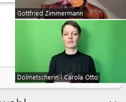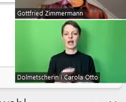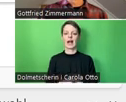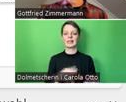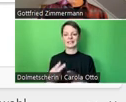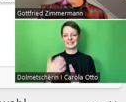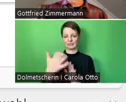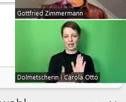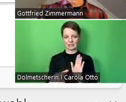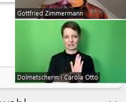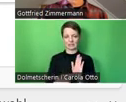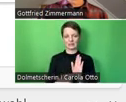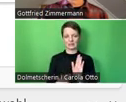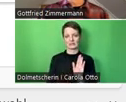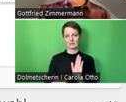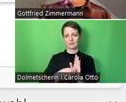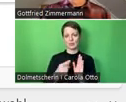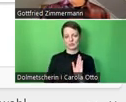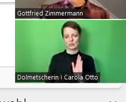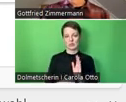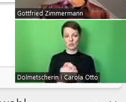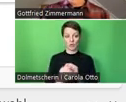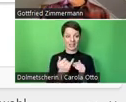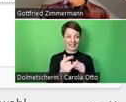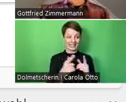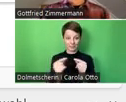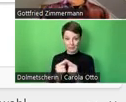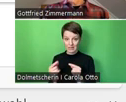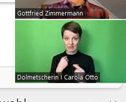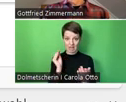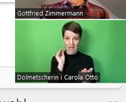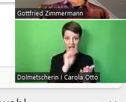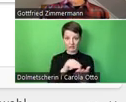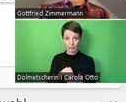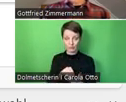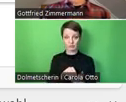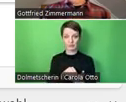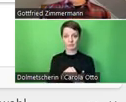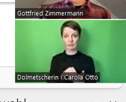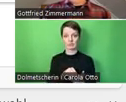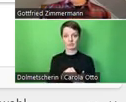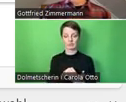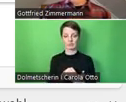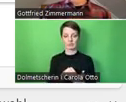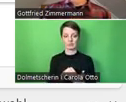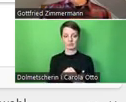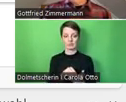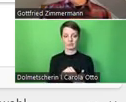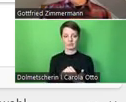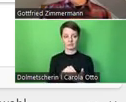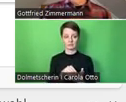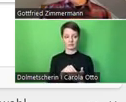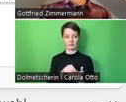Alternativtext hinterlegen für jedes Bild, das ich einfüge. Den Alternativtext kann ich am besten sehen, wenn